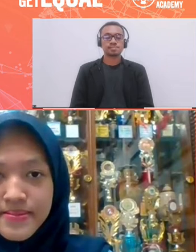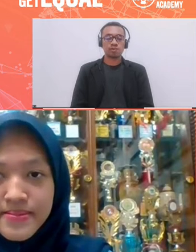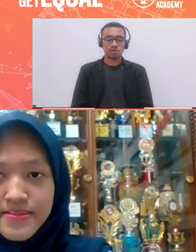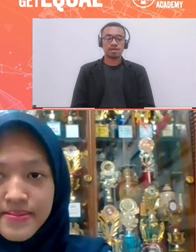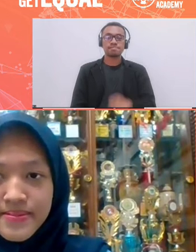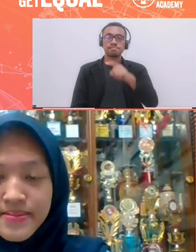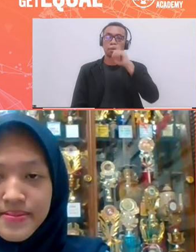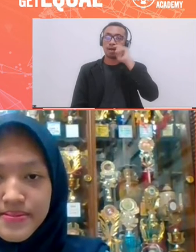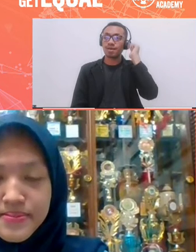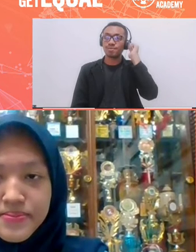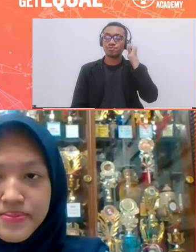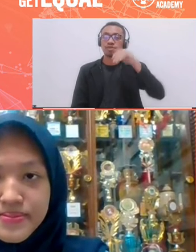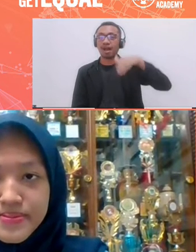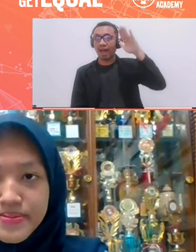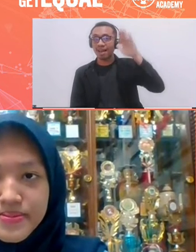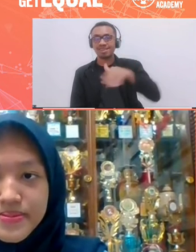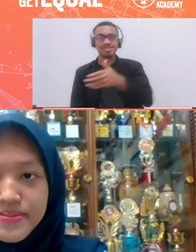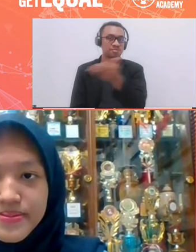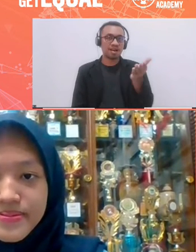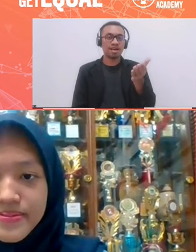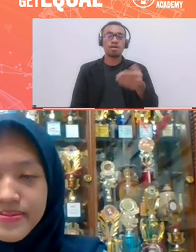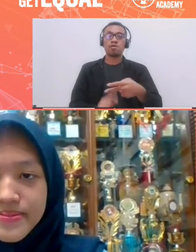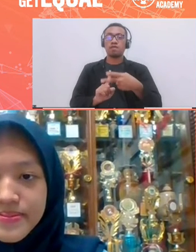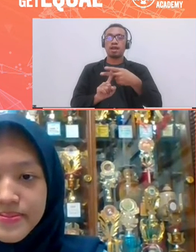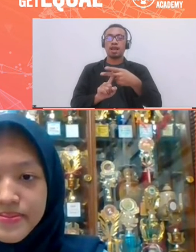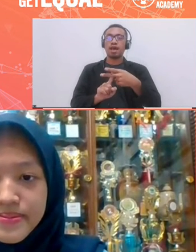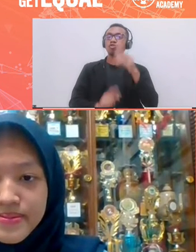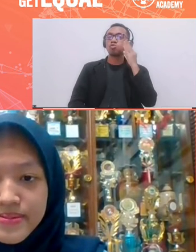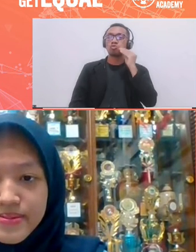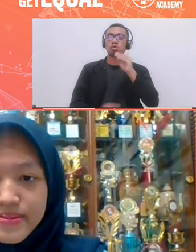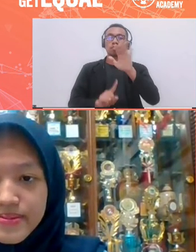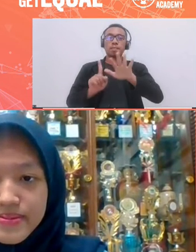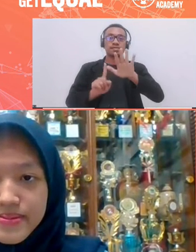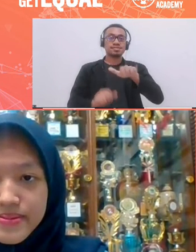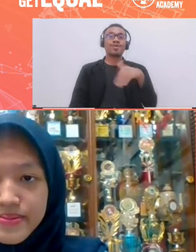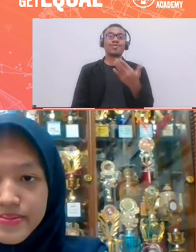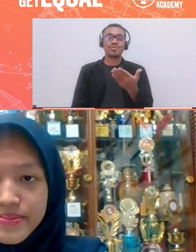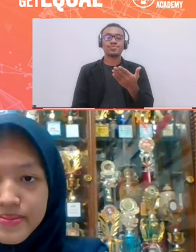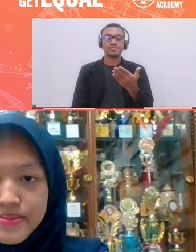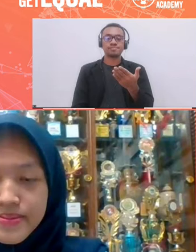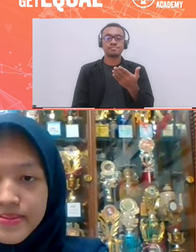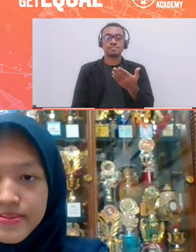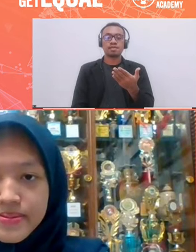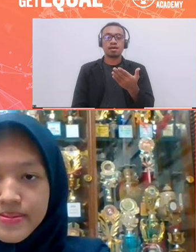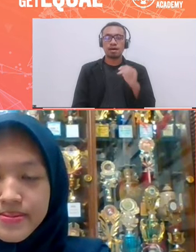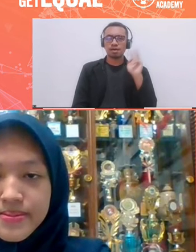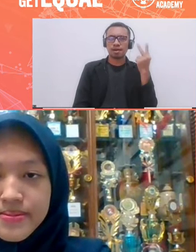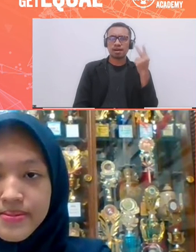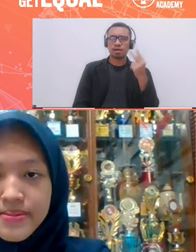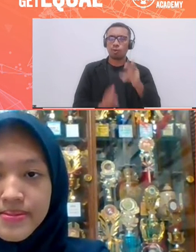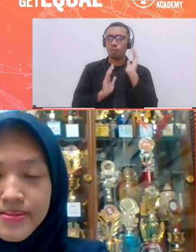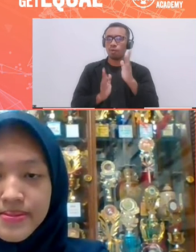bapak, kakak-kakak, adik-adik semuanya, Fayana ini baru 15 tahun usianya. Kemarin sempat